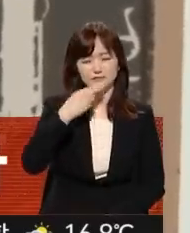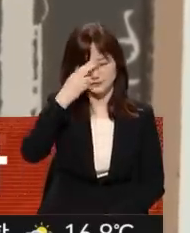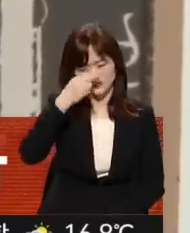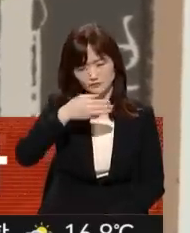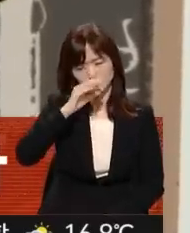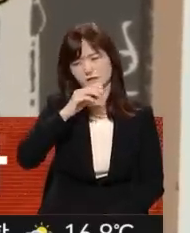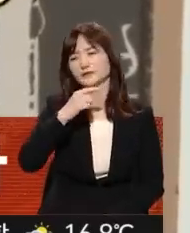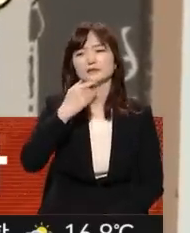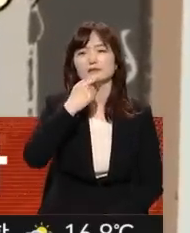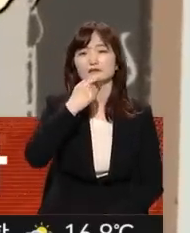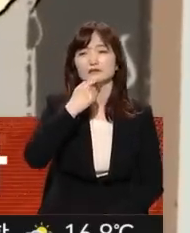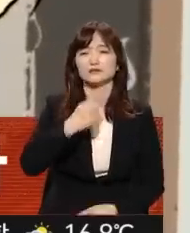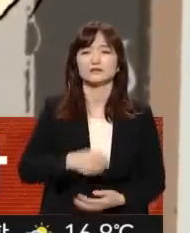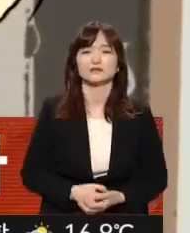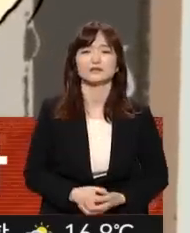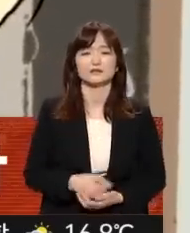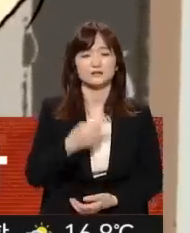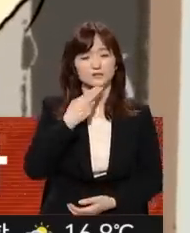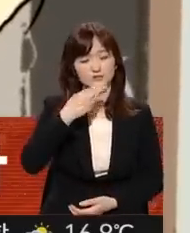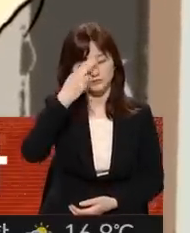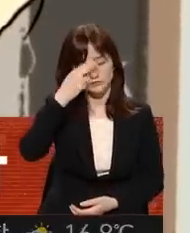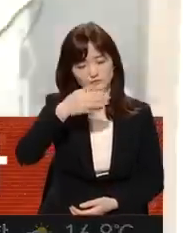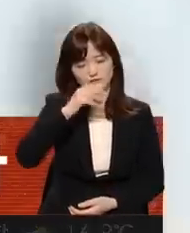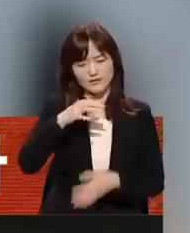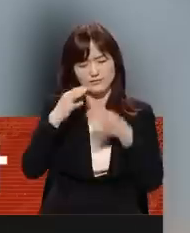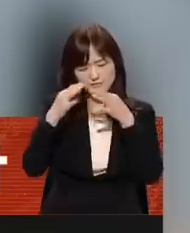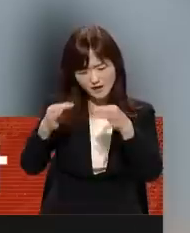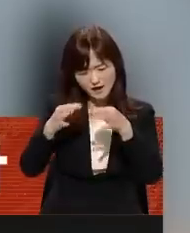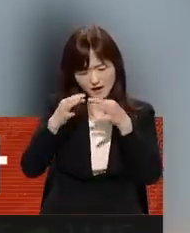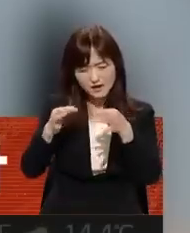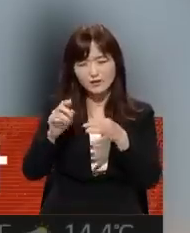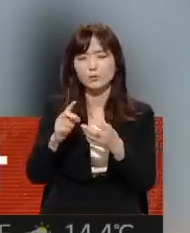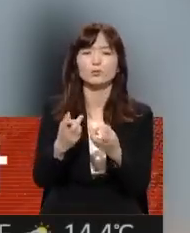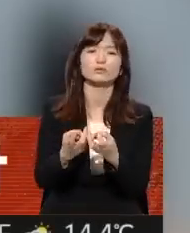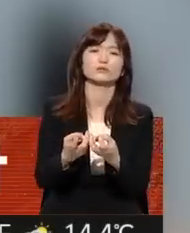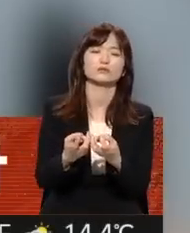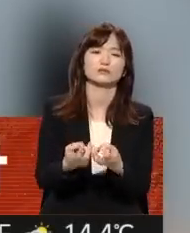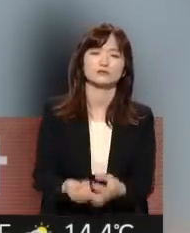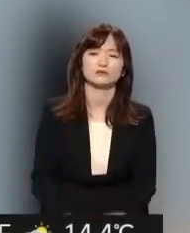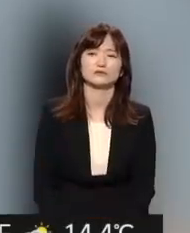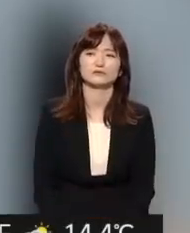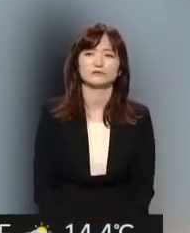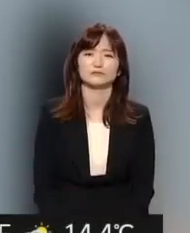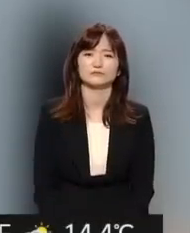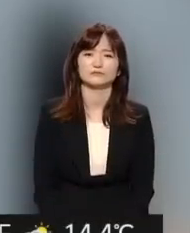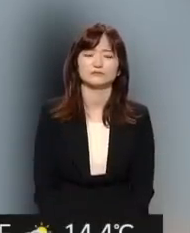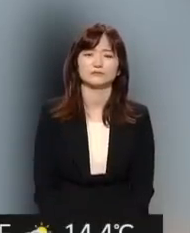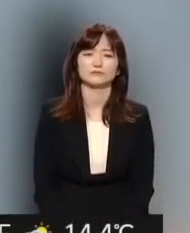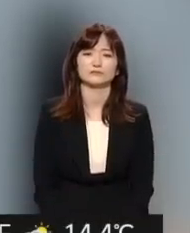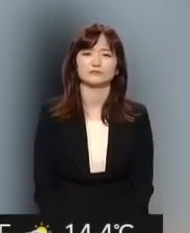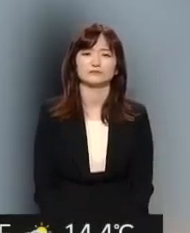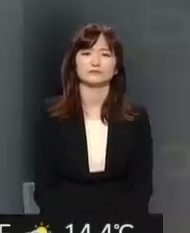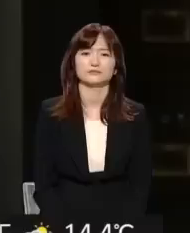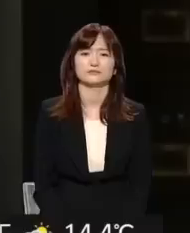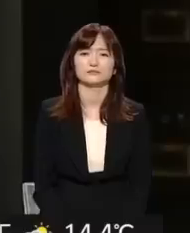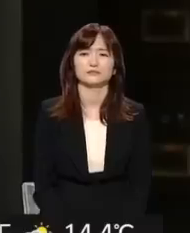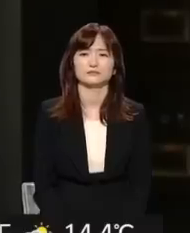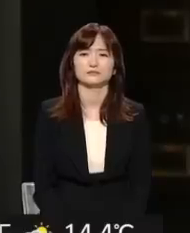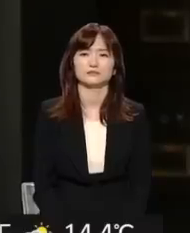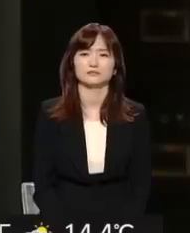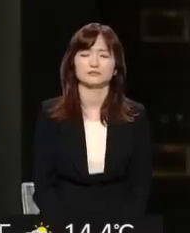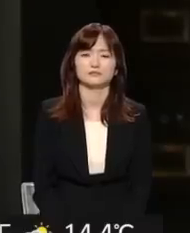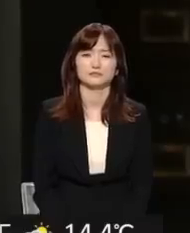싫은데 술주정까지 이렇게 심하니 도대체 어찌하오리까라는 상황이 발생하는 거죠. 야